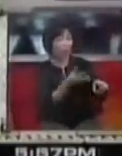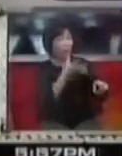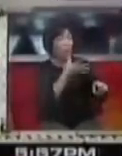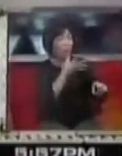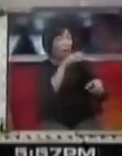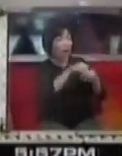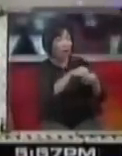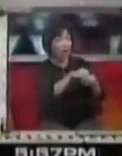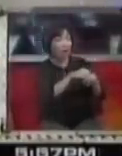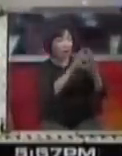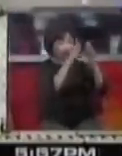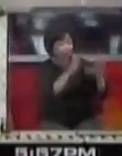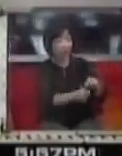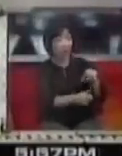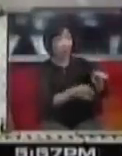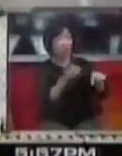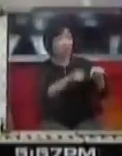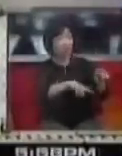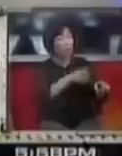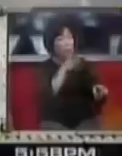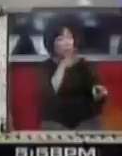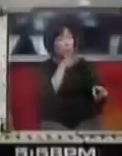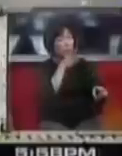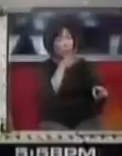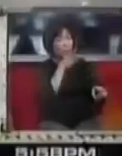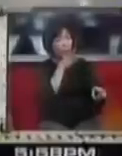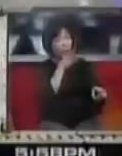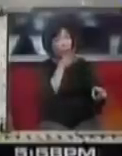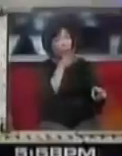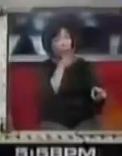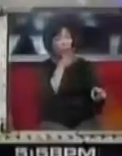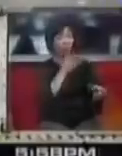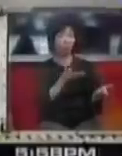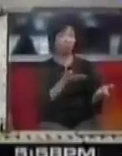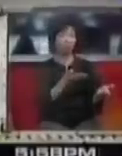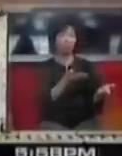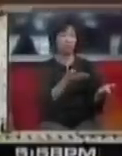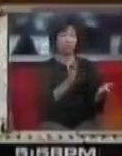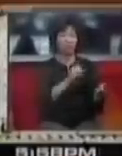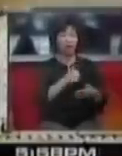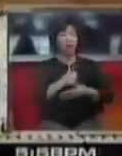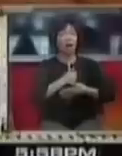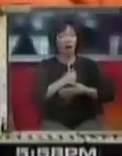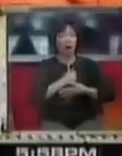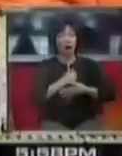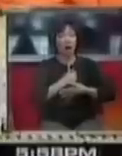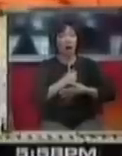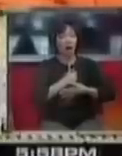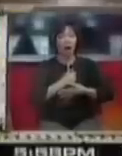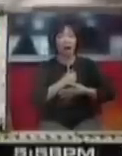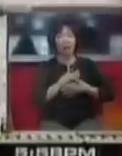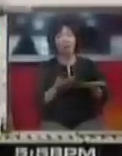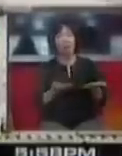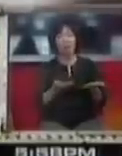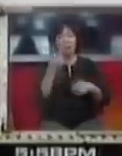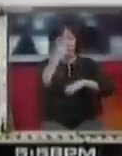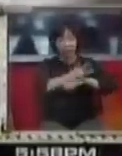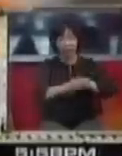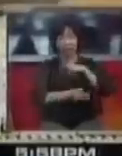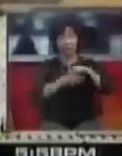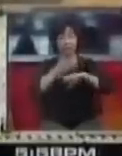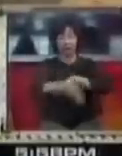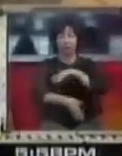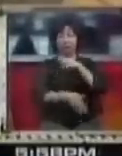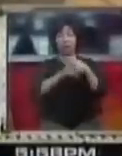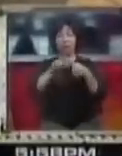siya, hindi ko sigano makapagsalita. Tapos habol-habol niya hininga niya. Nalaman din namin tatlong araw na